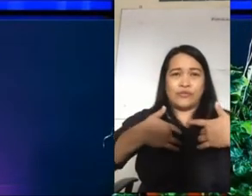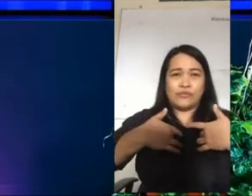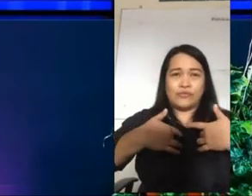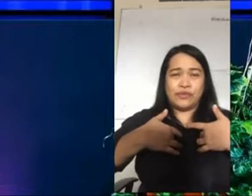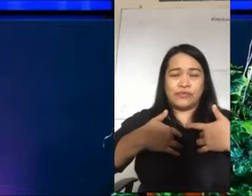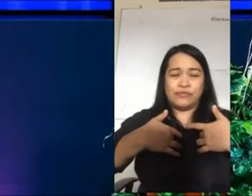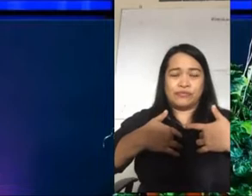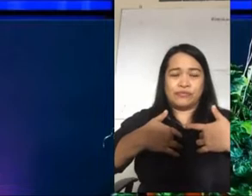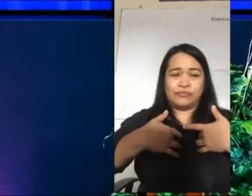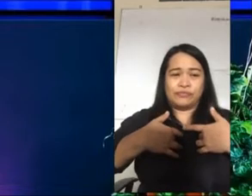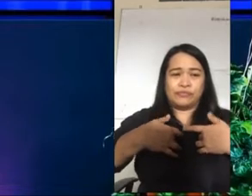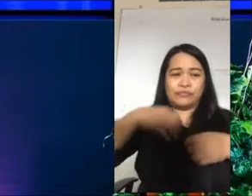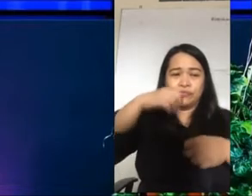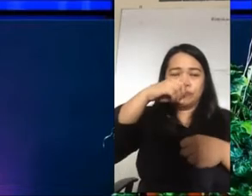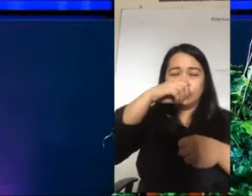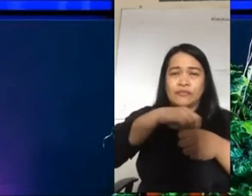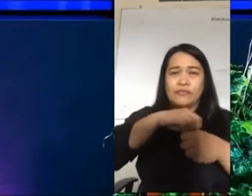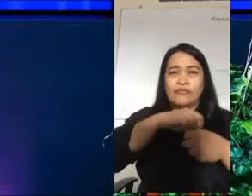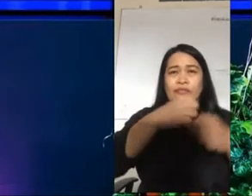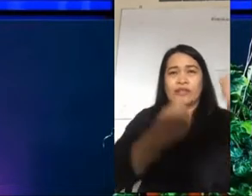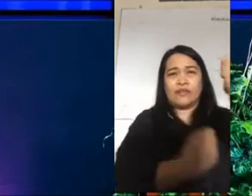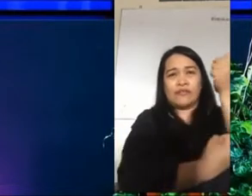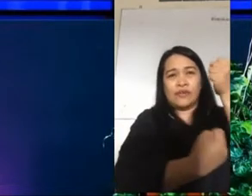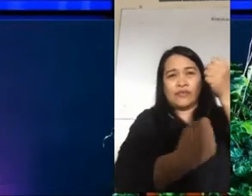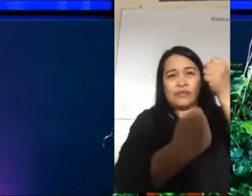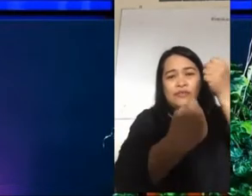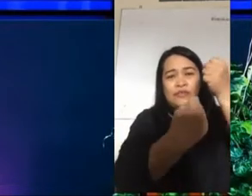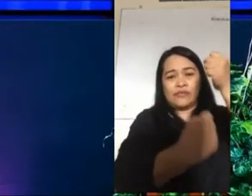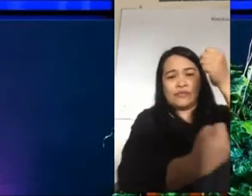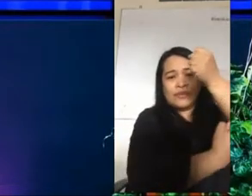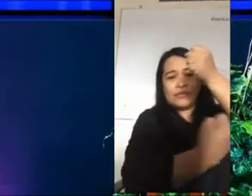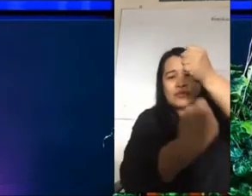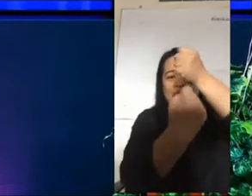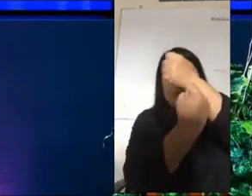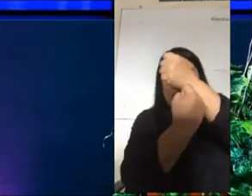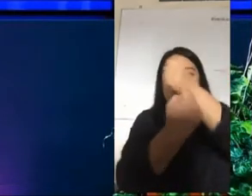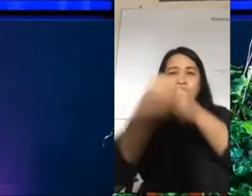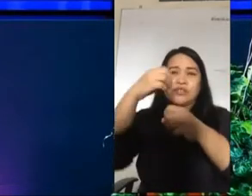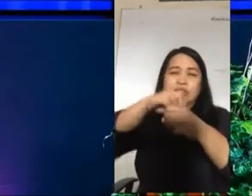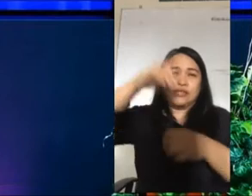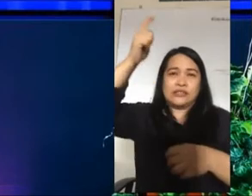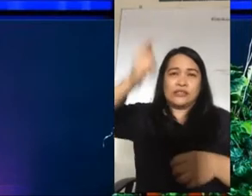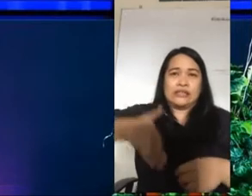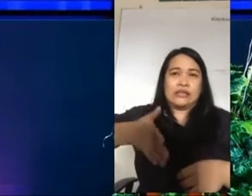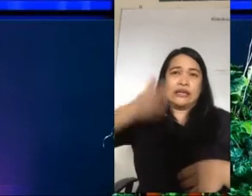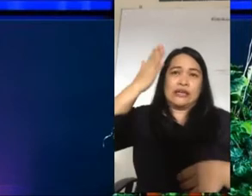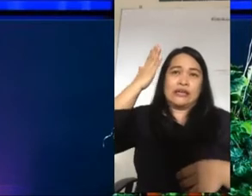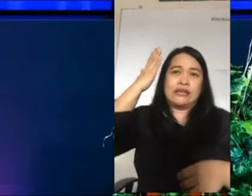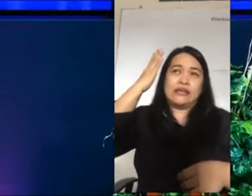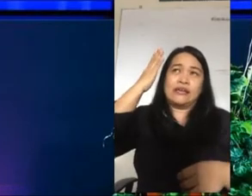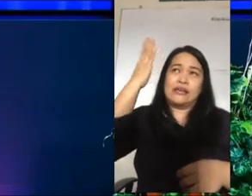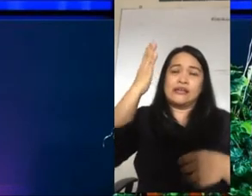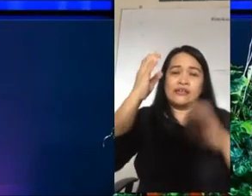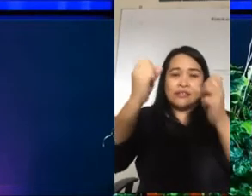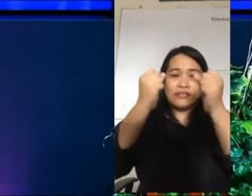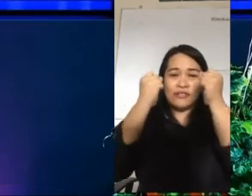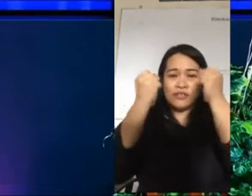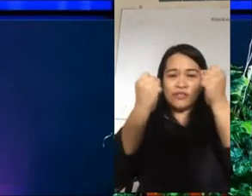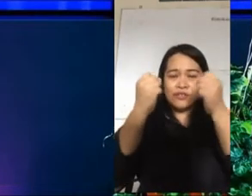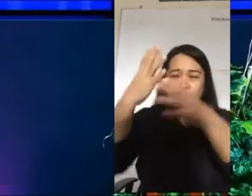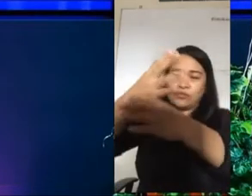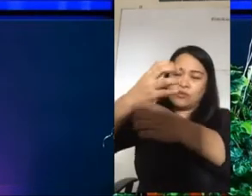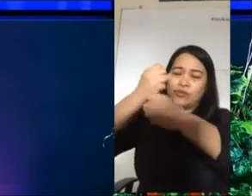sa pundasyon na sa pamamagitan ng ating Panginoon. He is strong enough to hold our souls in